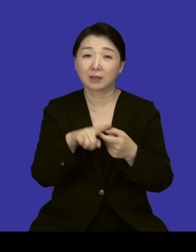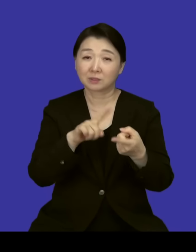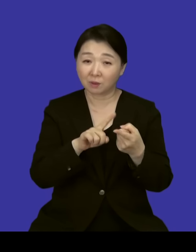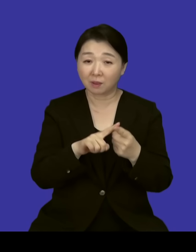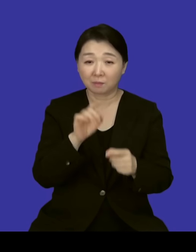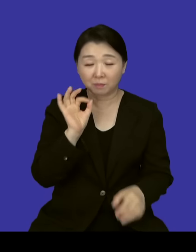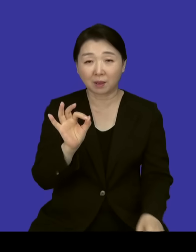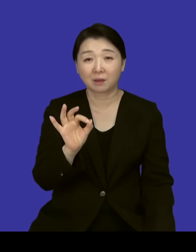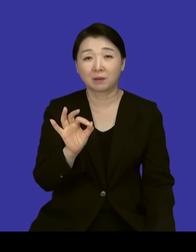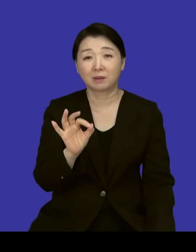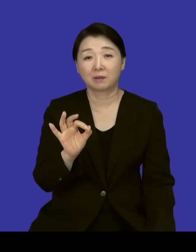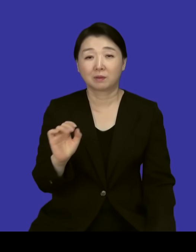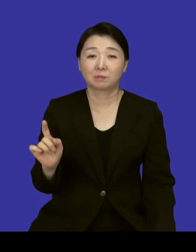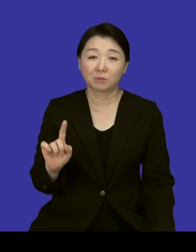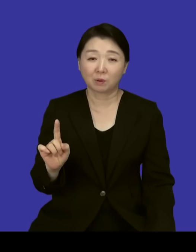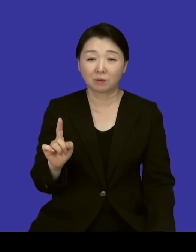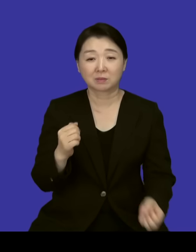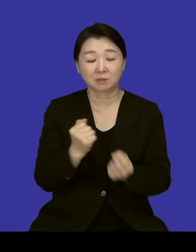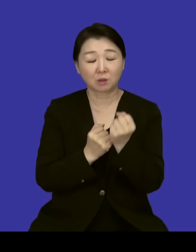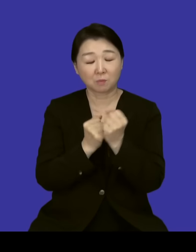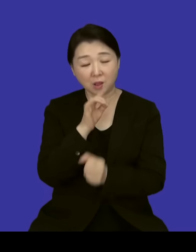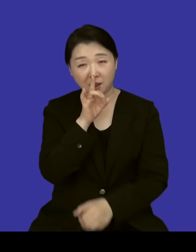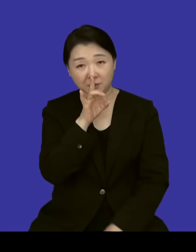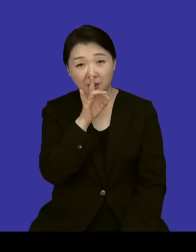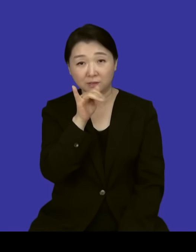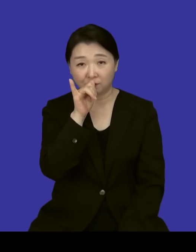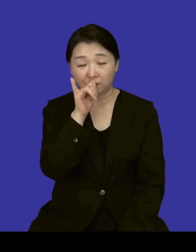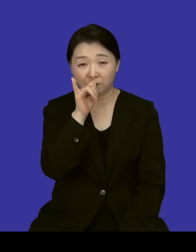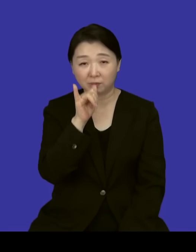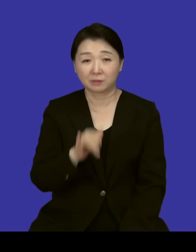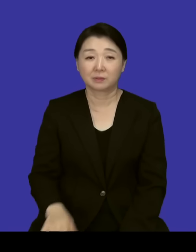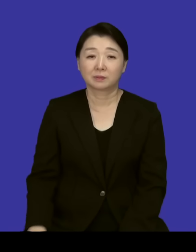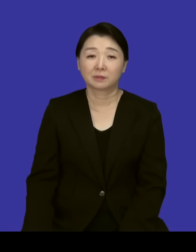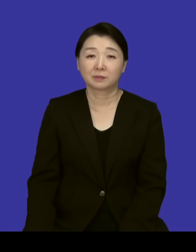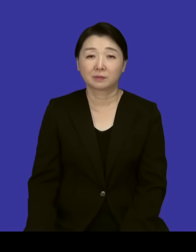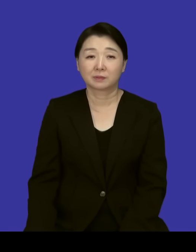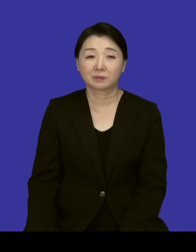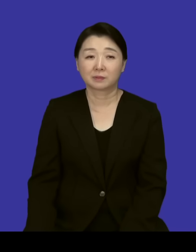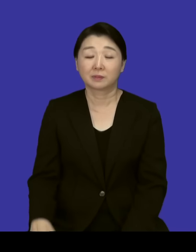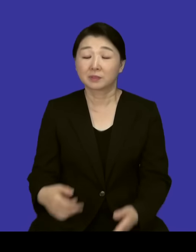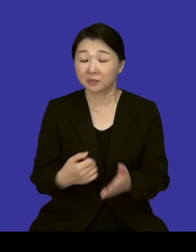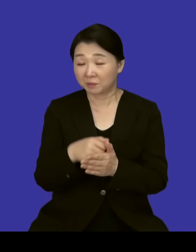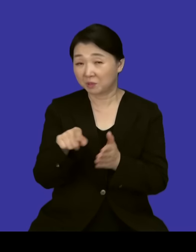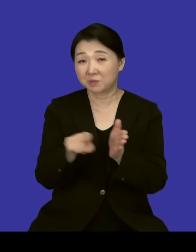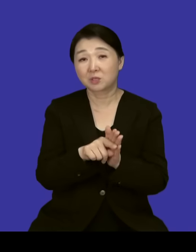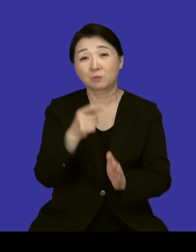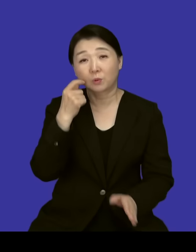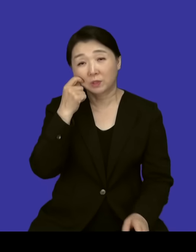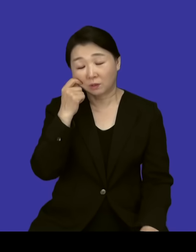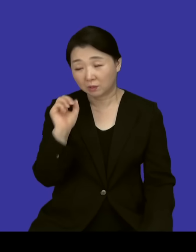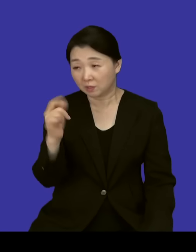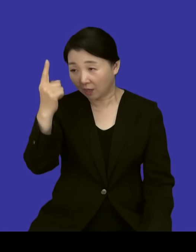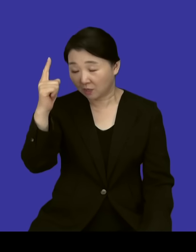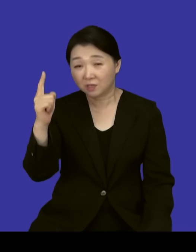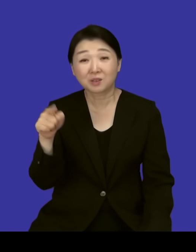이게 좀 이렇게 설명이 안 된다는 생각 때문에 네네. 네, 그런 걸 못 믿었었는데 어떤 계기가